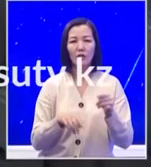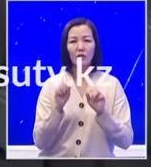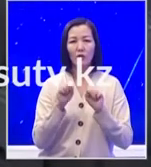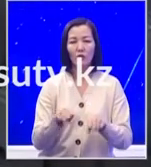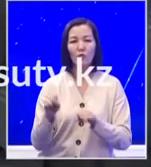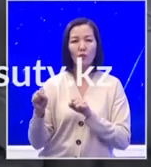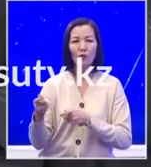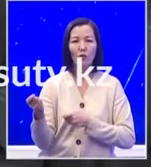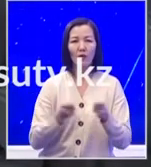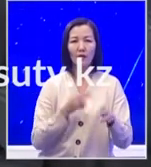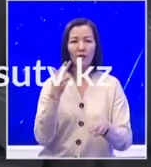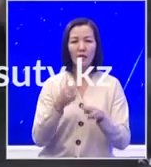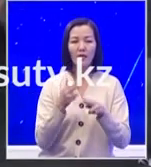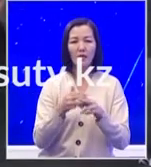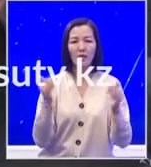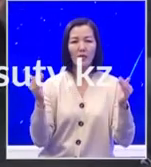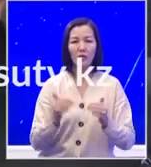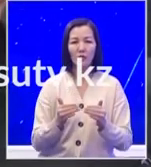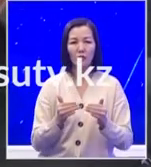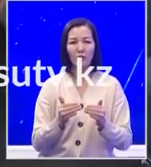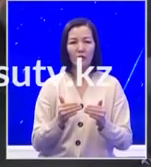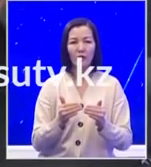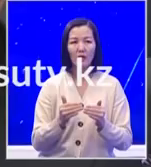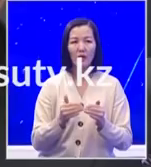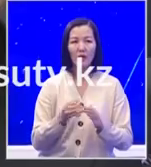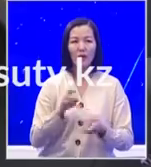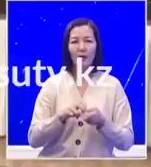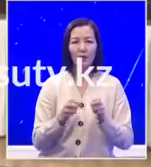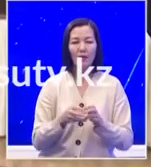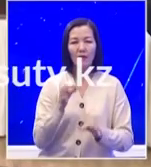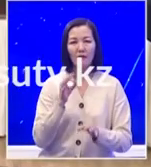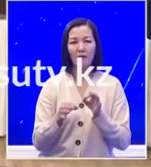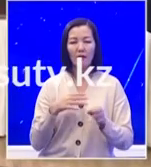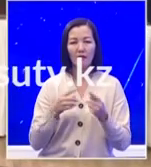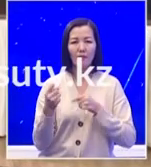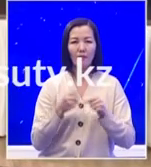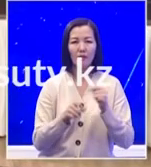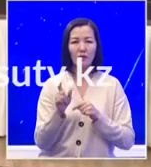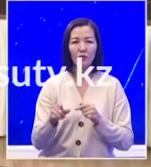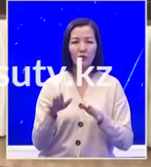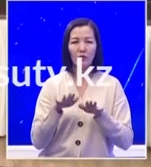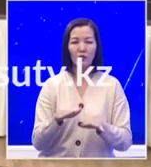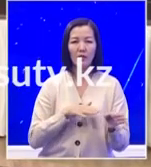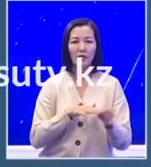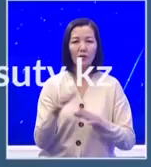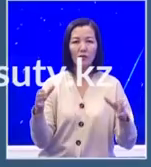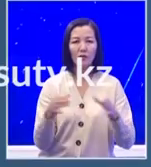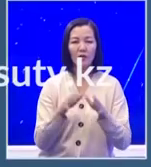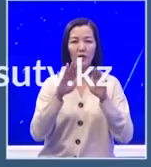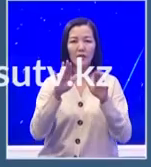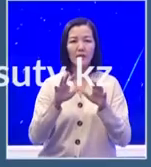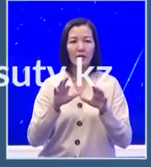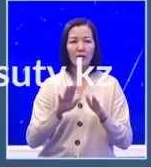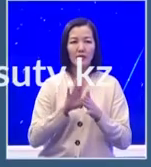қорғау және әкімшілік кедергілерді азайту бойынша түйткілдер талқыланды. Бизнес өкілдері жергілікті атқарушы органдардың заңсыз